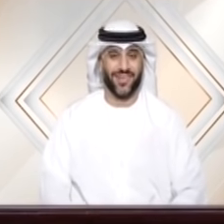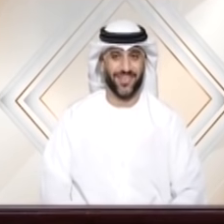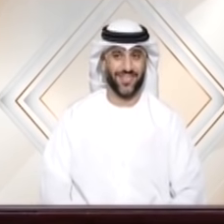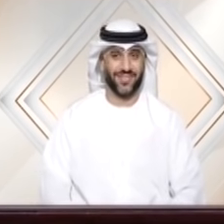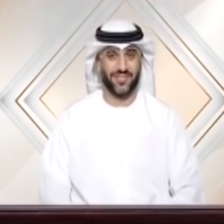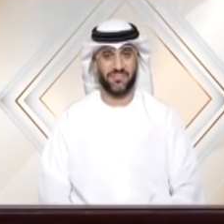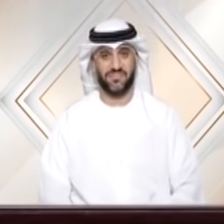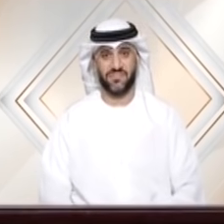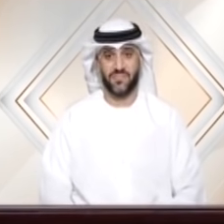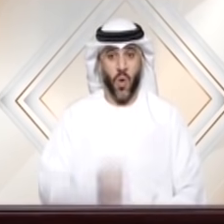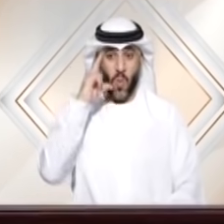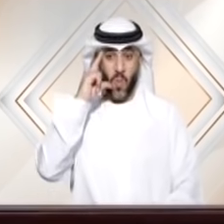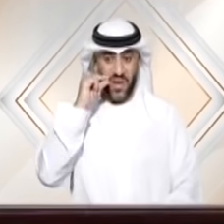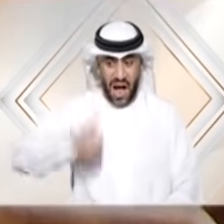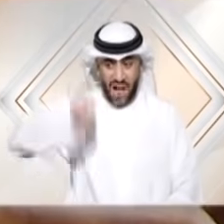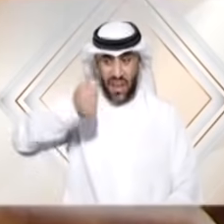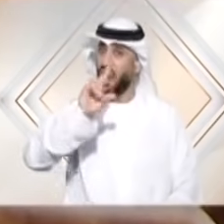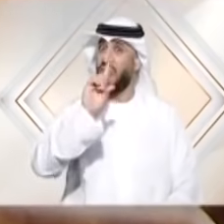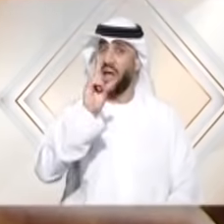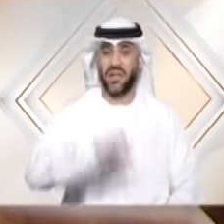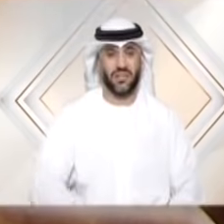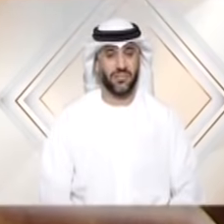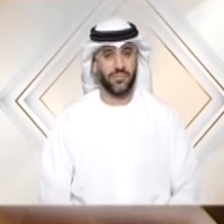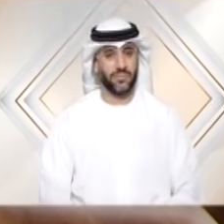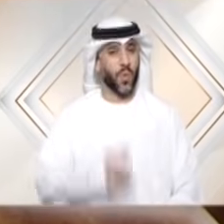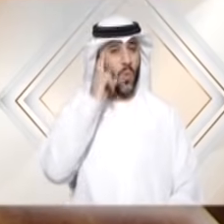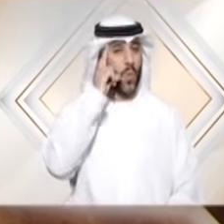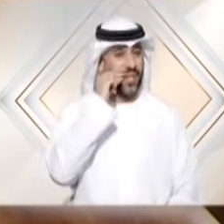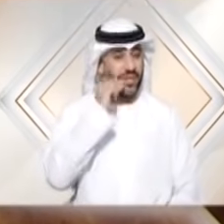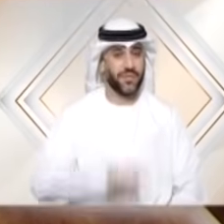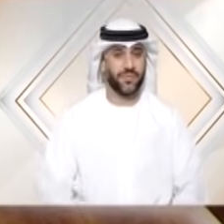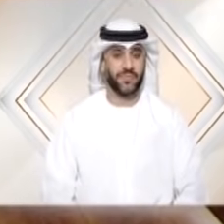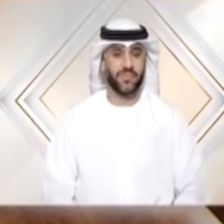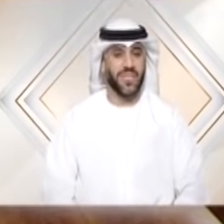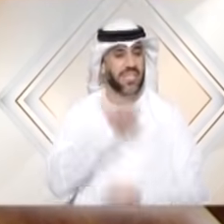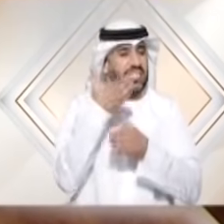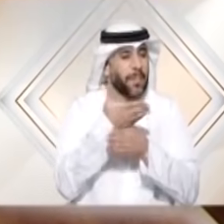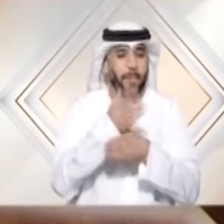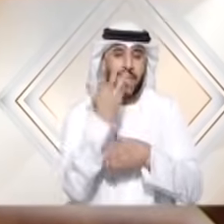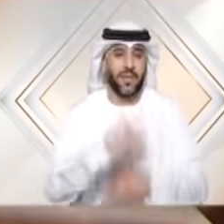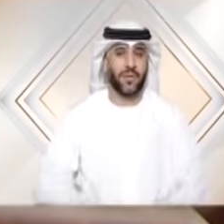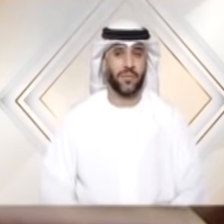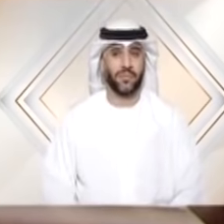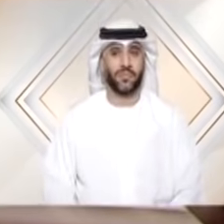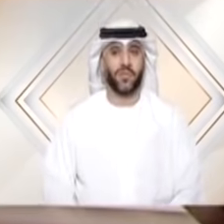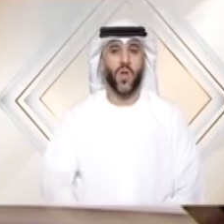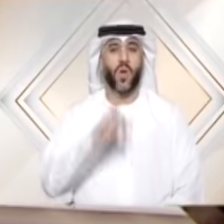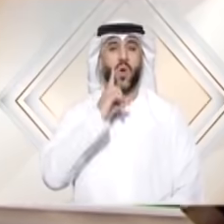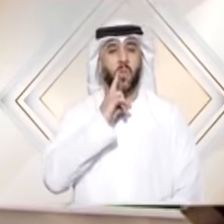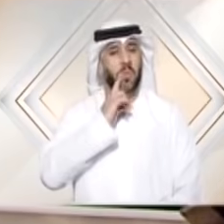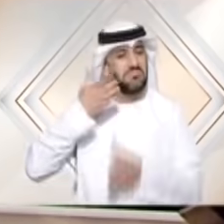فالذي يعزز مبدأ الذكورية ليس الرجل فقط، تعرفي مين ألوم أنا أكثر شيء؟